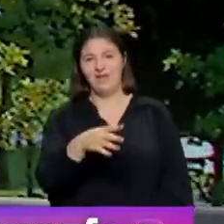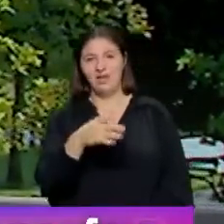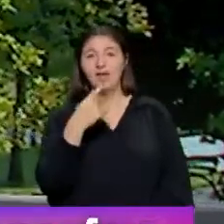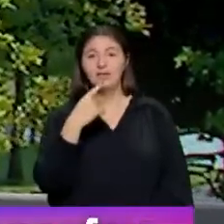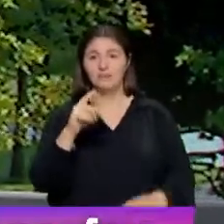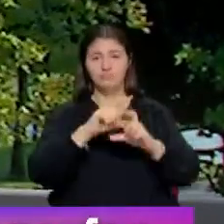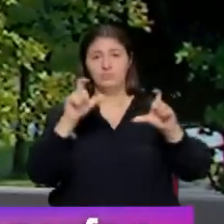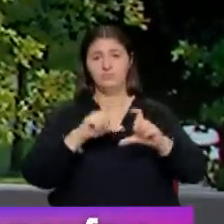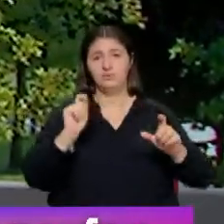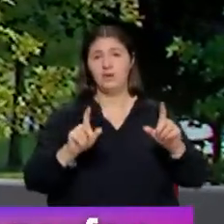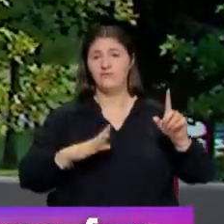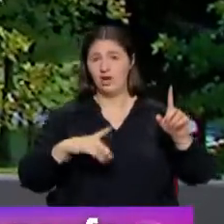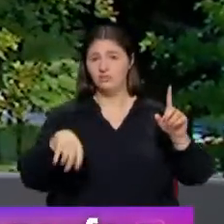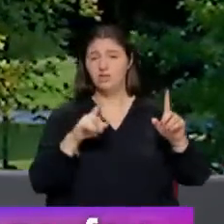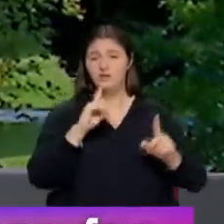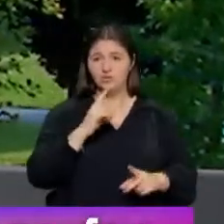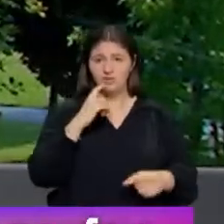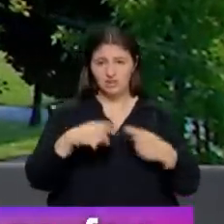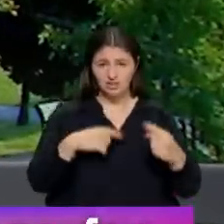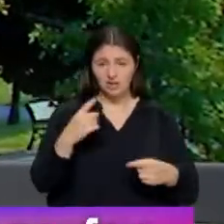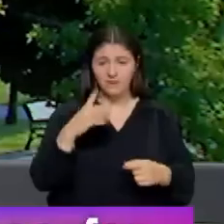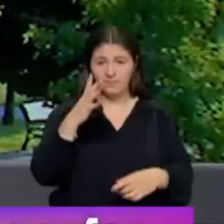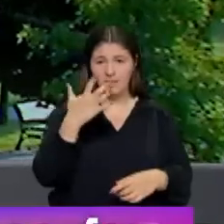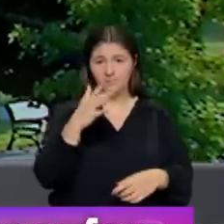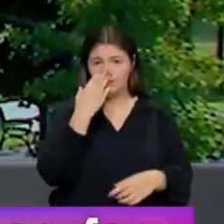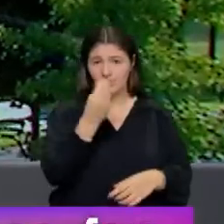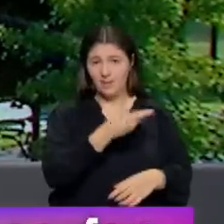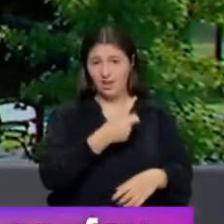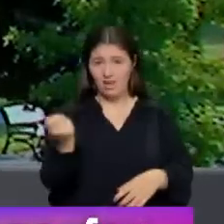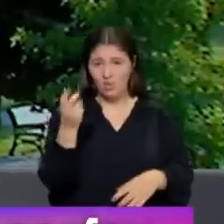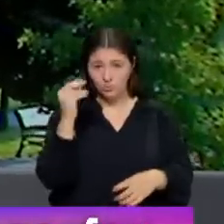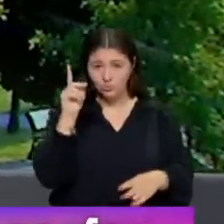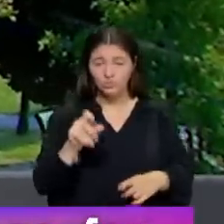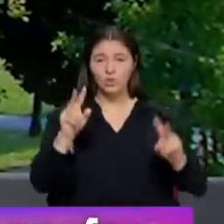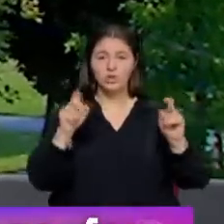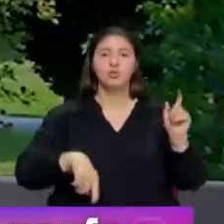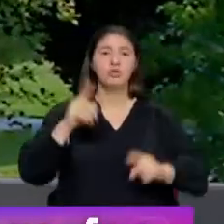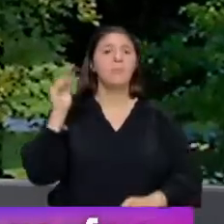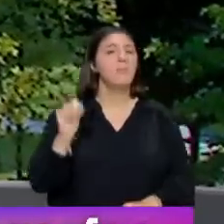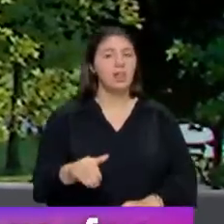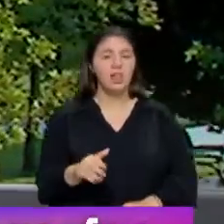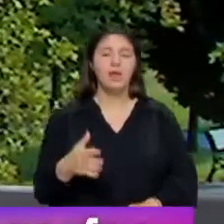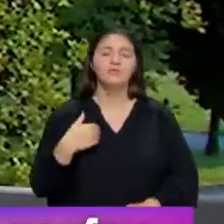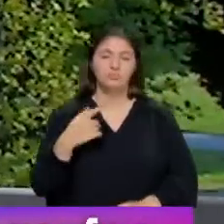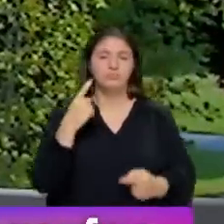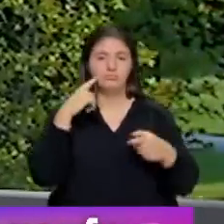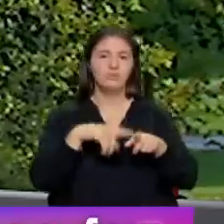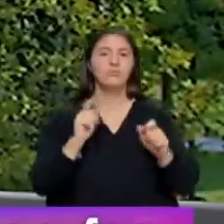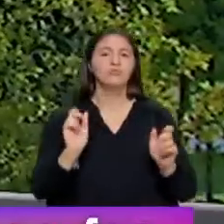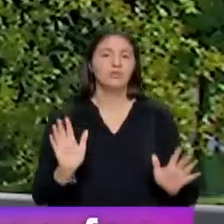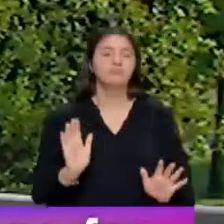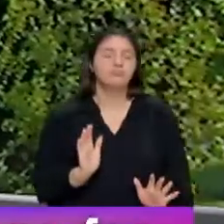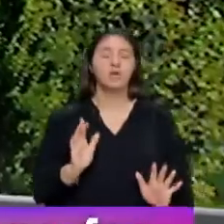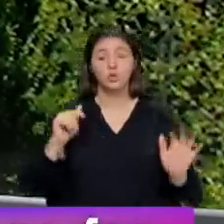manşetlerini atanlar da oldu 100 yılda bir 5.000 lira ikramiye verilsin mi konusunda gündeme gelmiş Biz de bunu takibini yapacağız